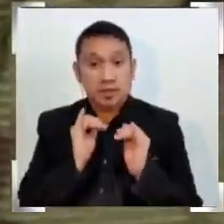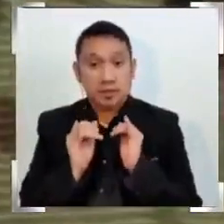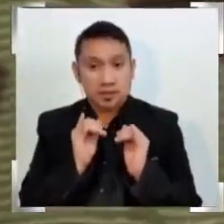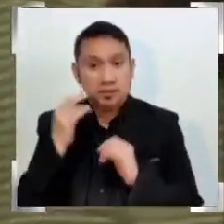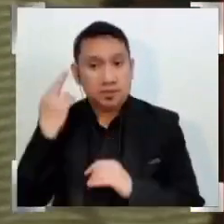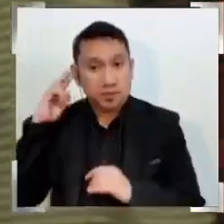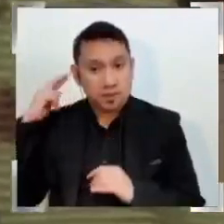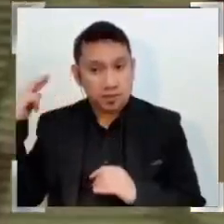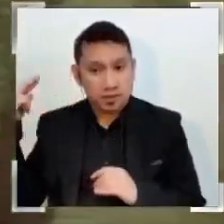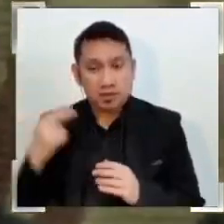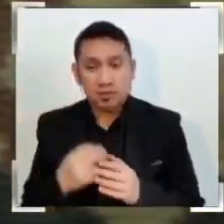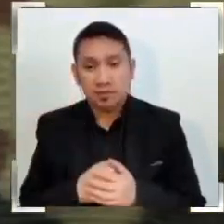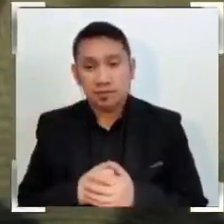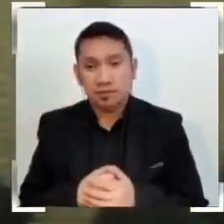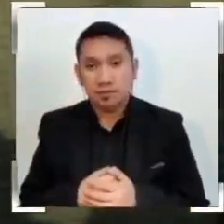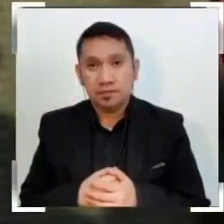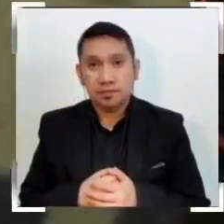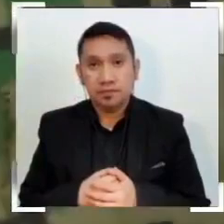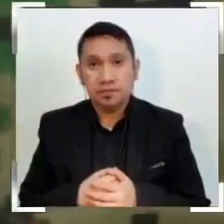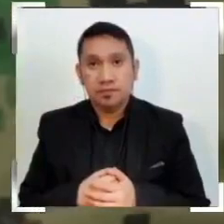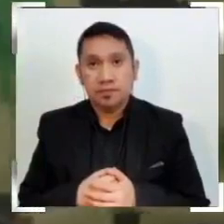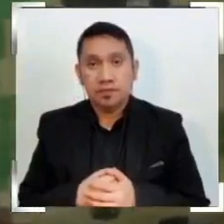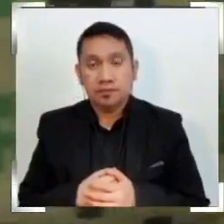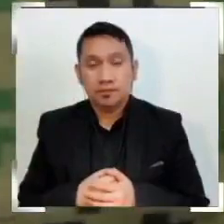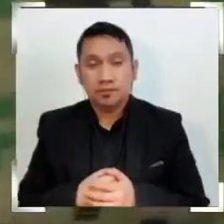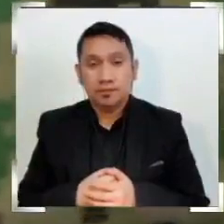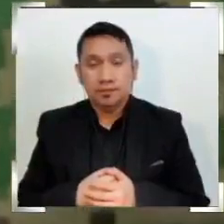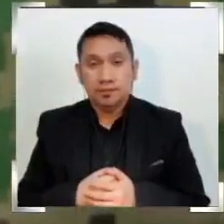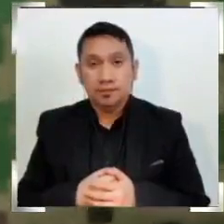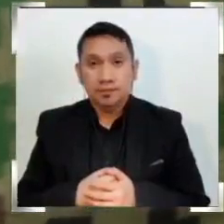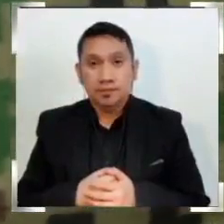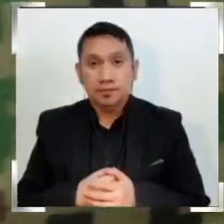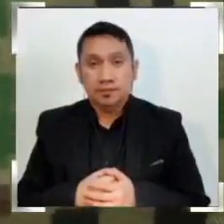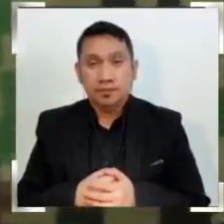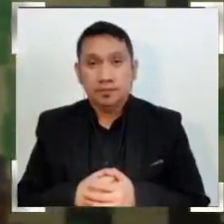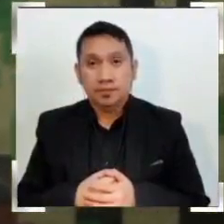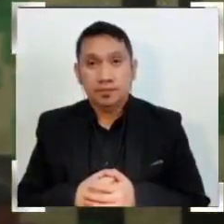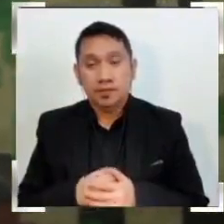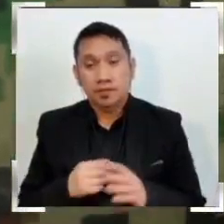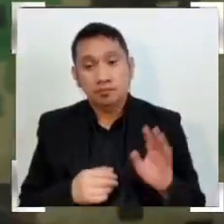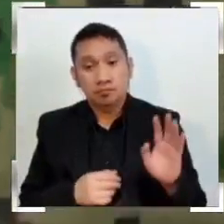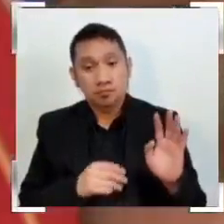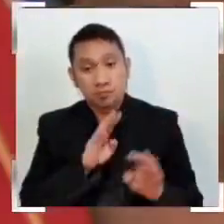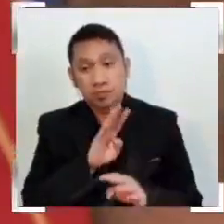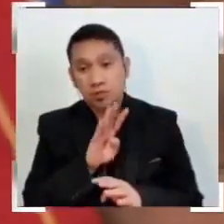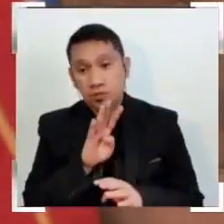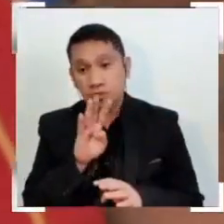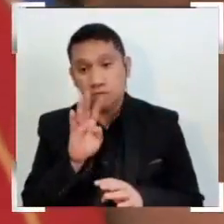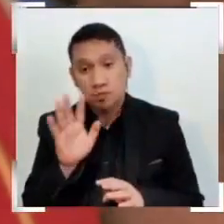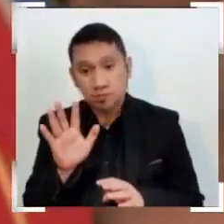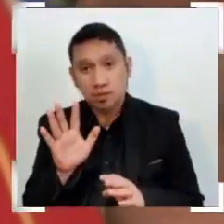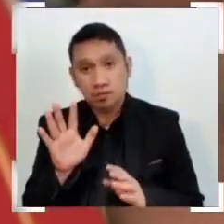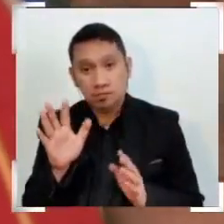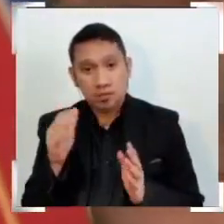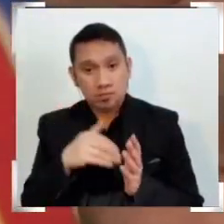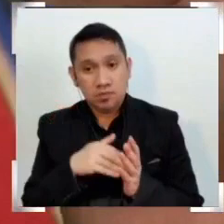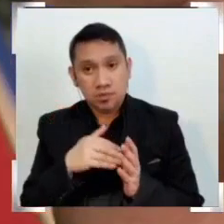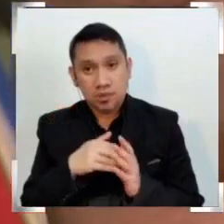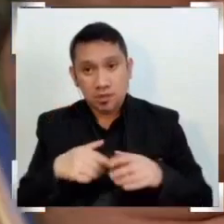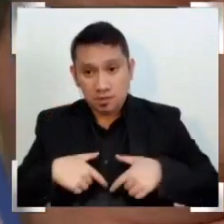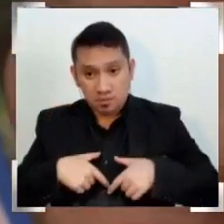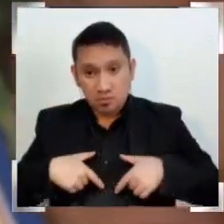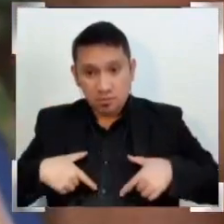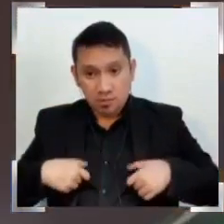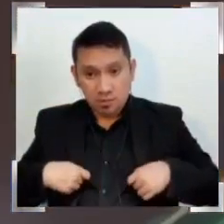PIO Chief Police Brigadier General Red Maranan, 45,000 dapat ang mga body camera ng PNP.